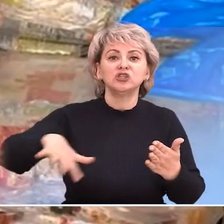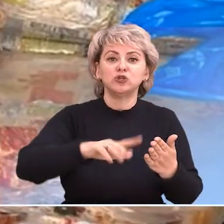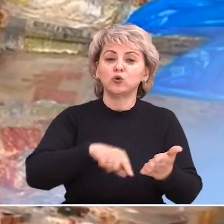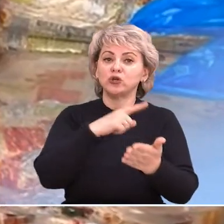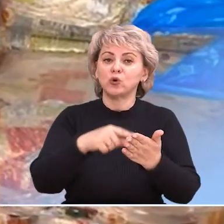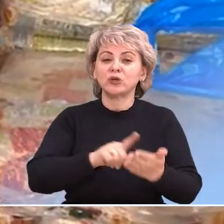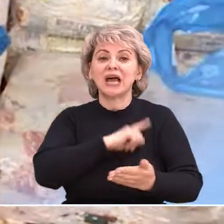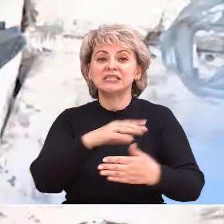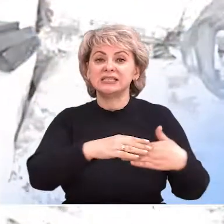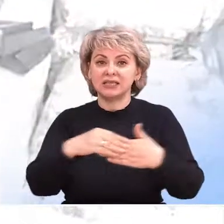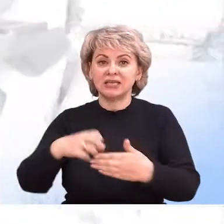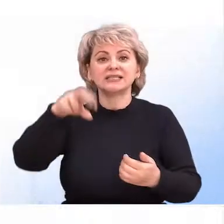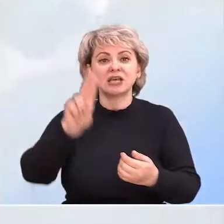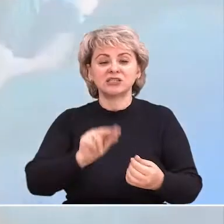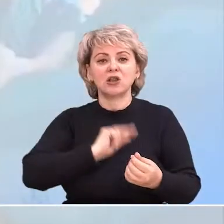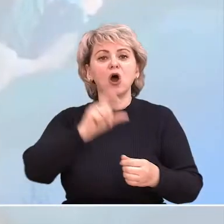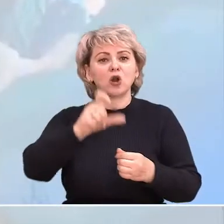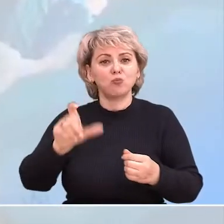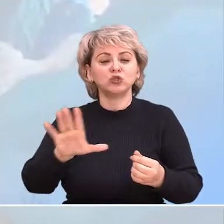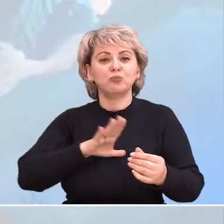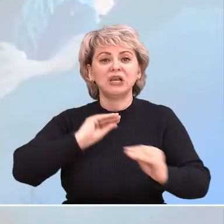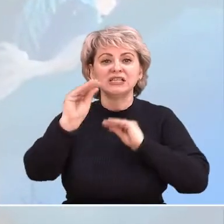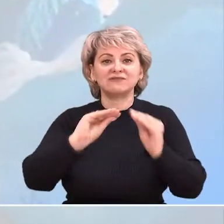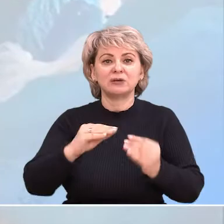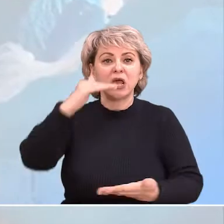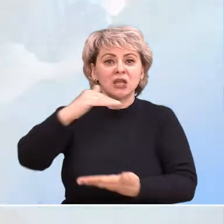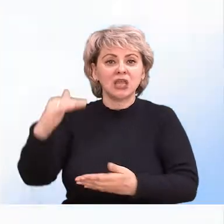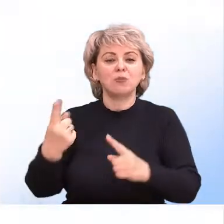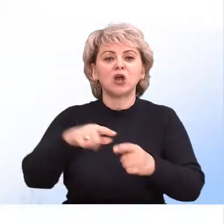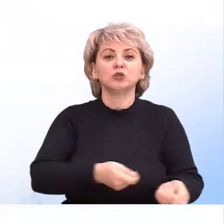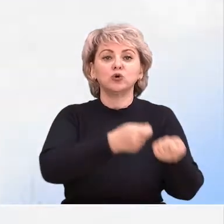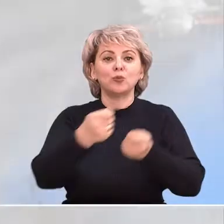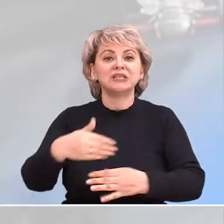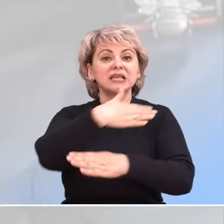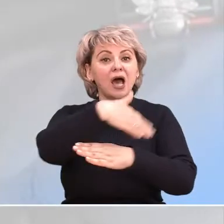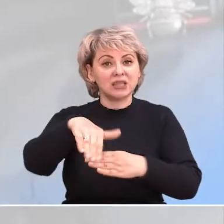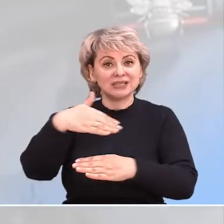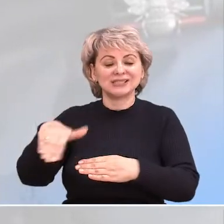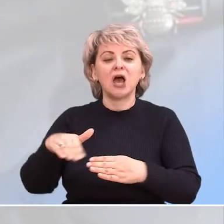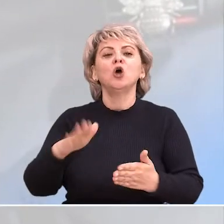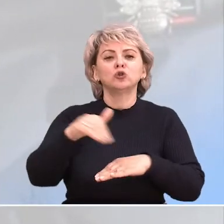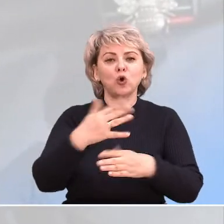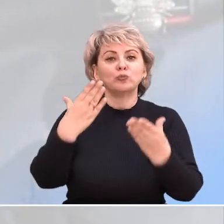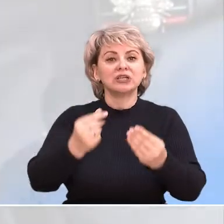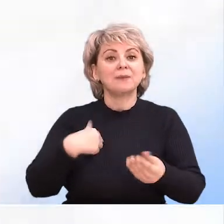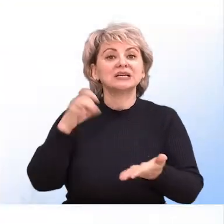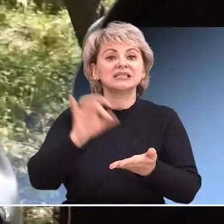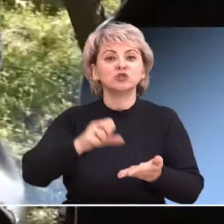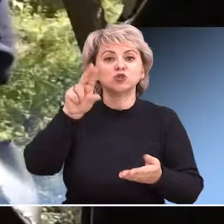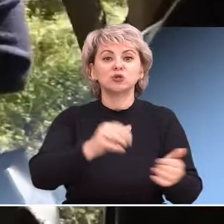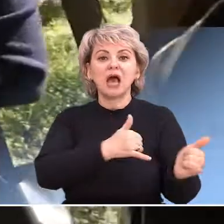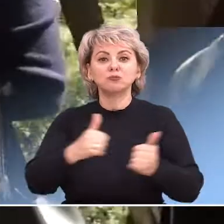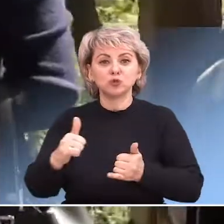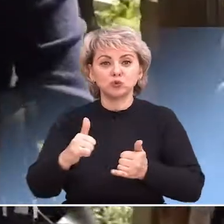продуктов на территорию города, а силами волонтеров и социальных работников были сформированы наборы, которые доставили по адресам. Добрый день. Мы с